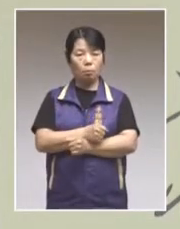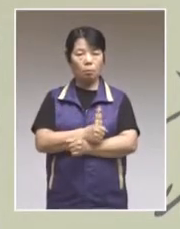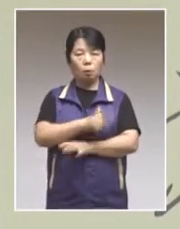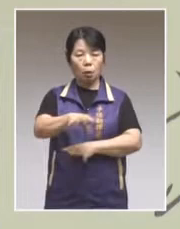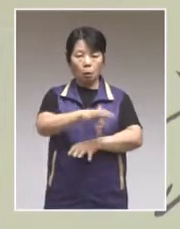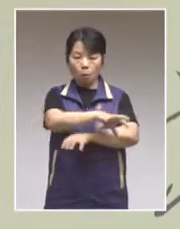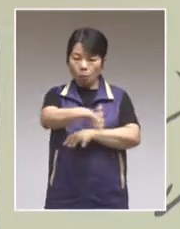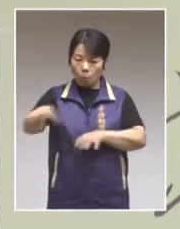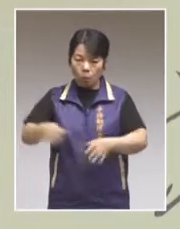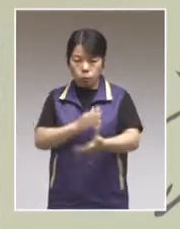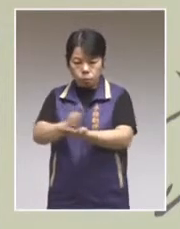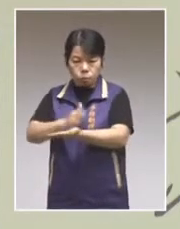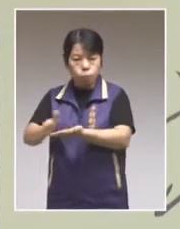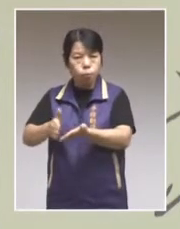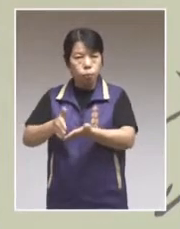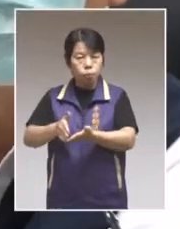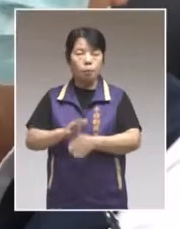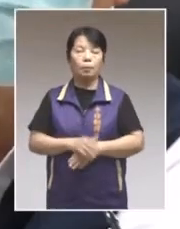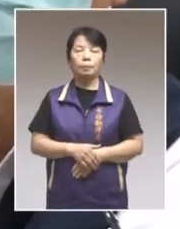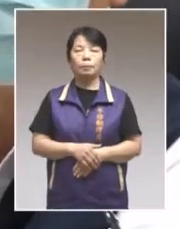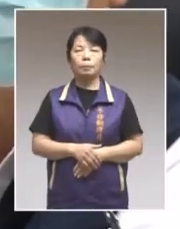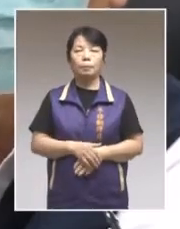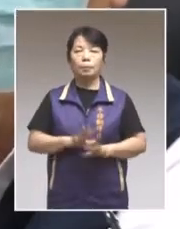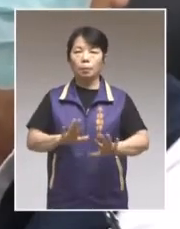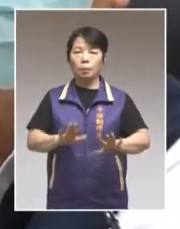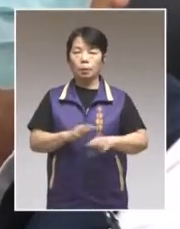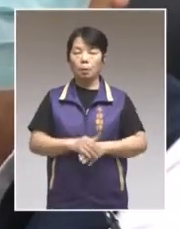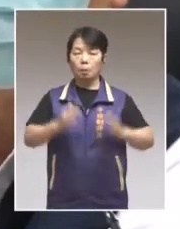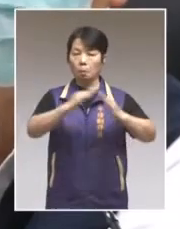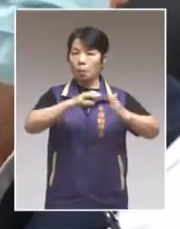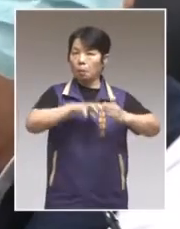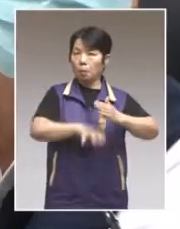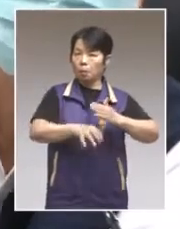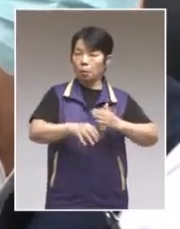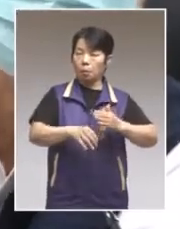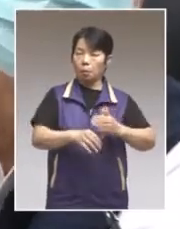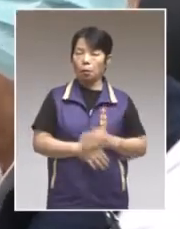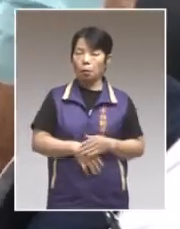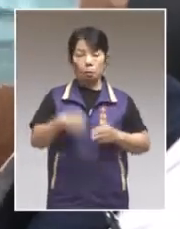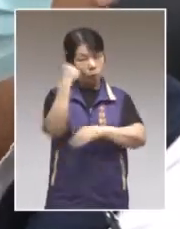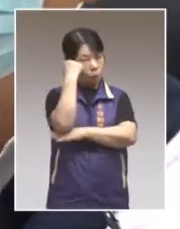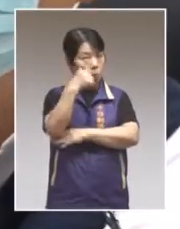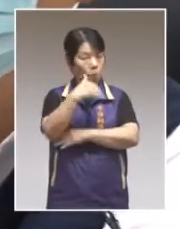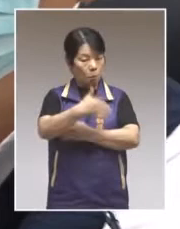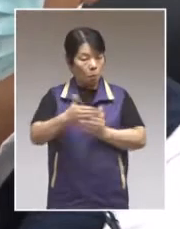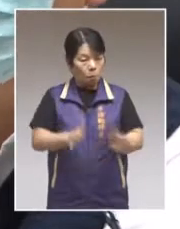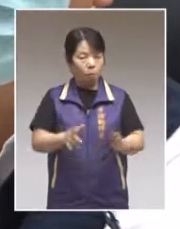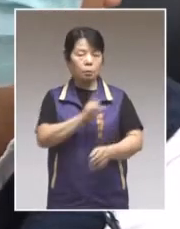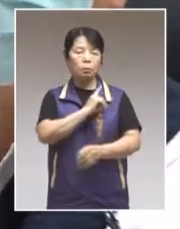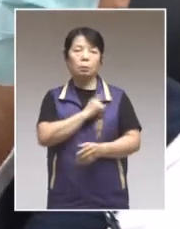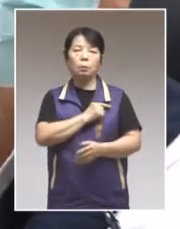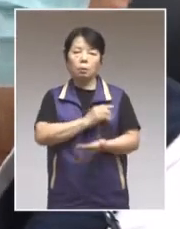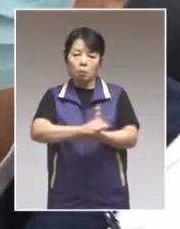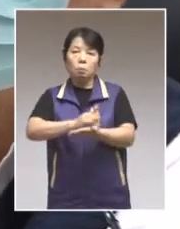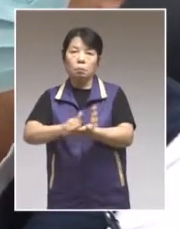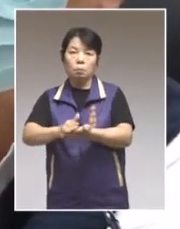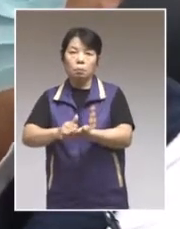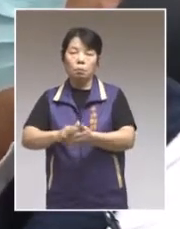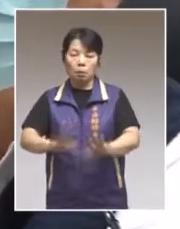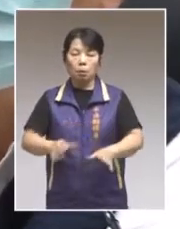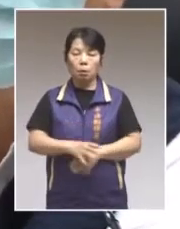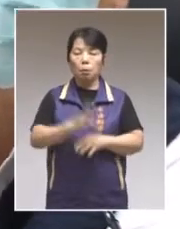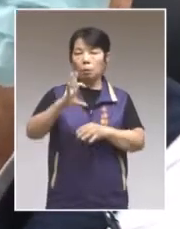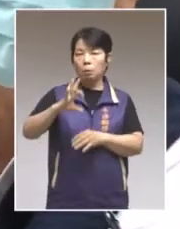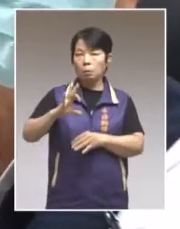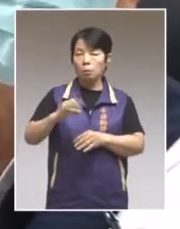境的清消的部分。那包括说房间里面，那自己要定期的做消毒，那我们的厕所、